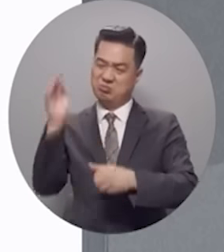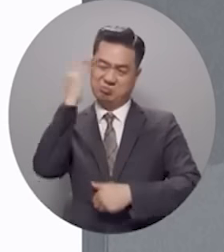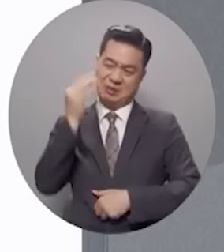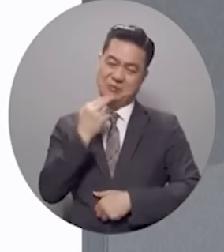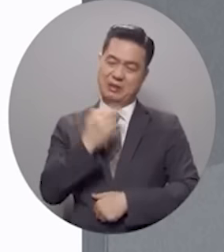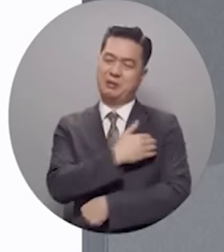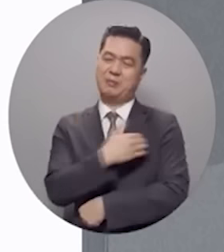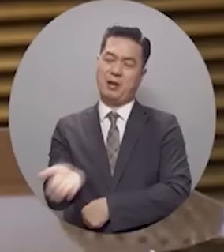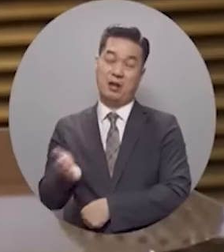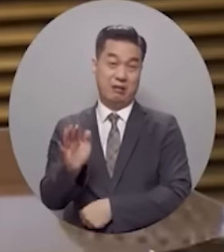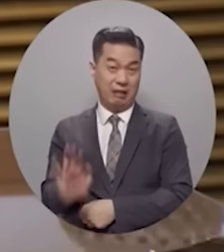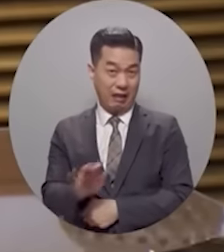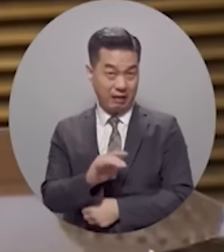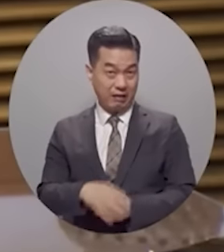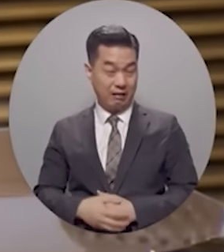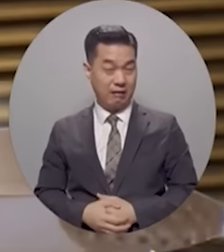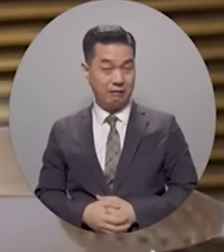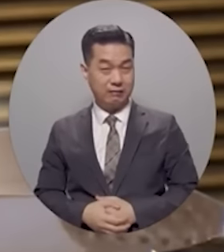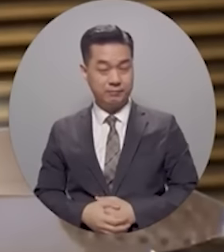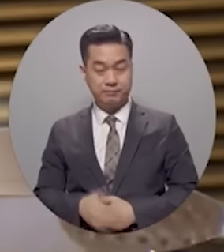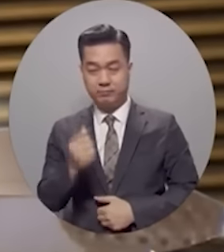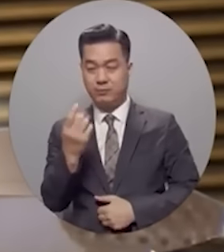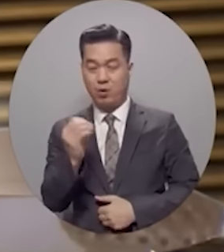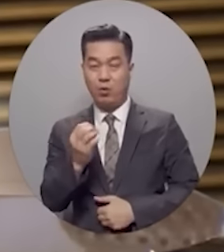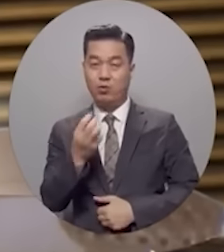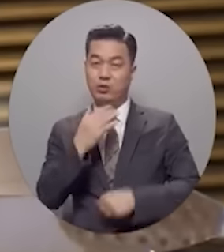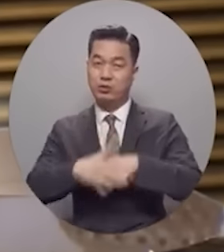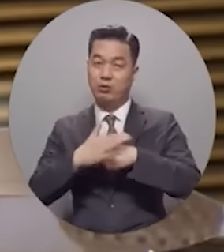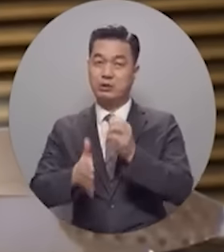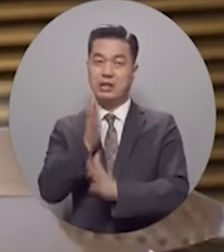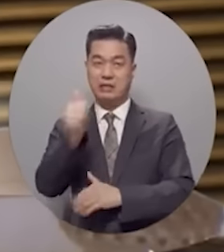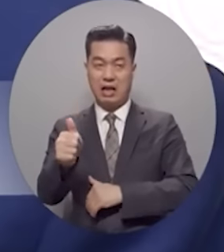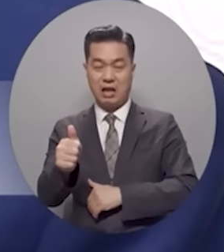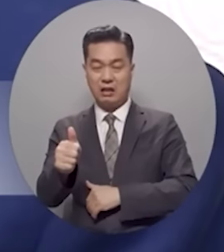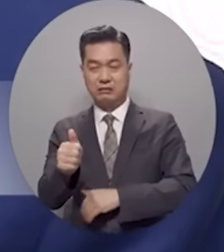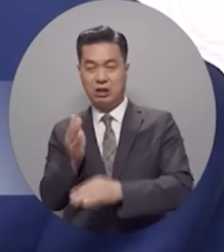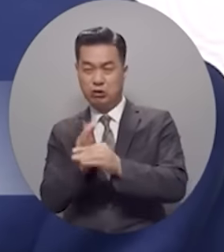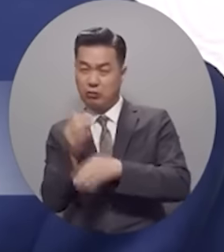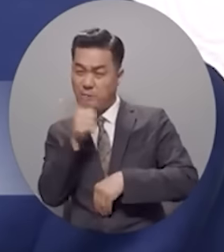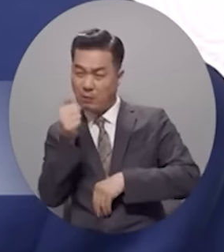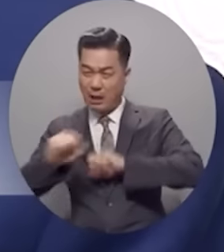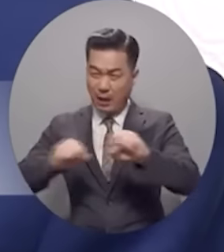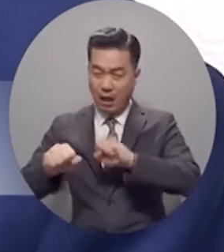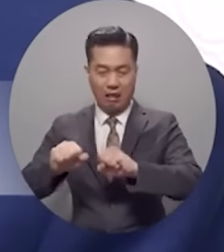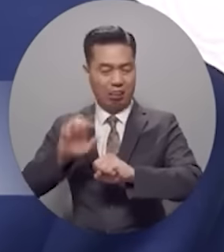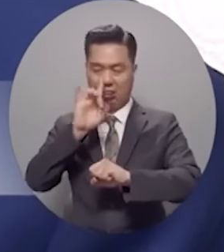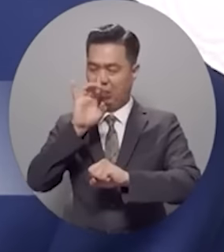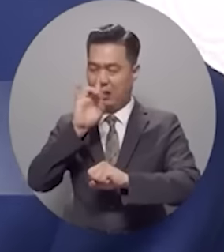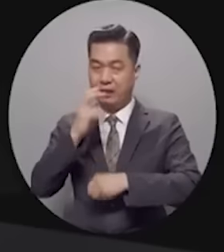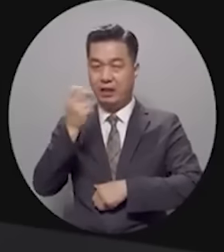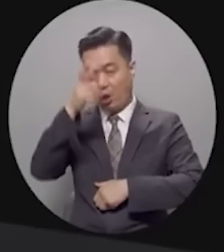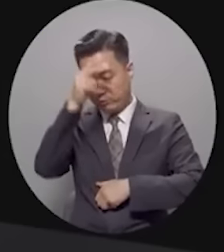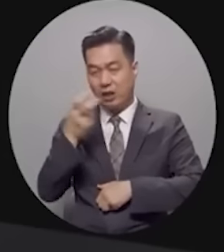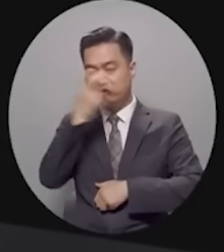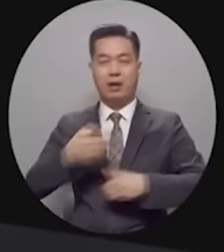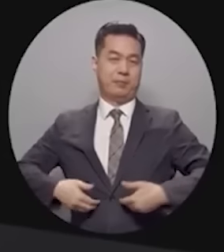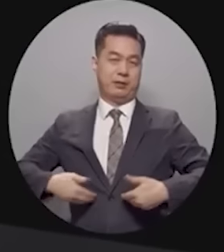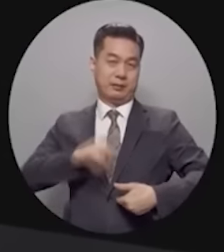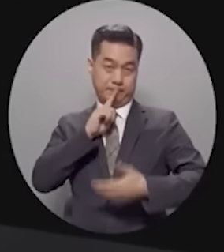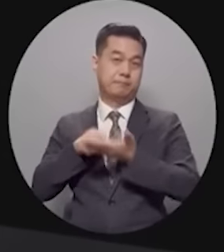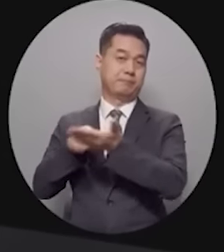않았다고 주장했습니다. 다만 홍 시장은 더 이상 브로커가 날뛰어선 안 된다며 검찰의 수사를 촉구했습니다.